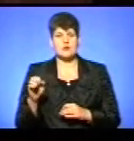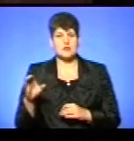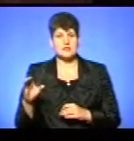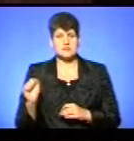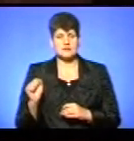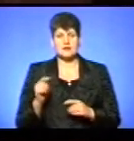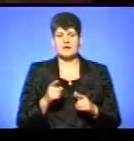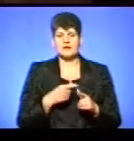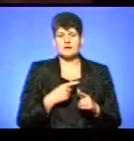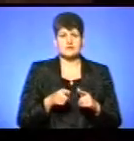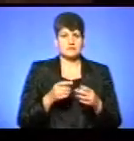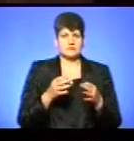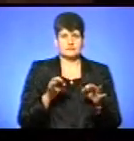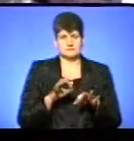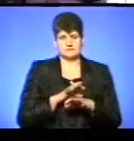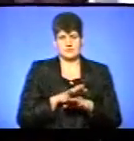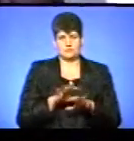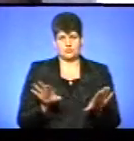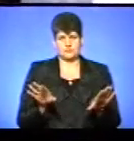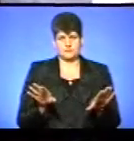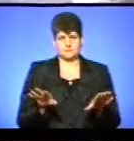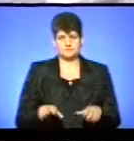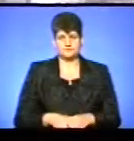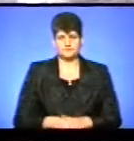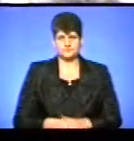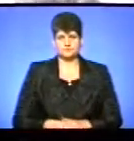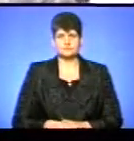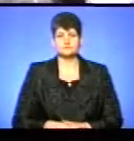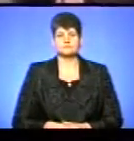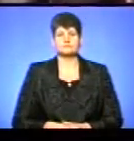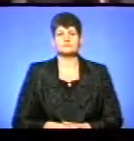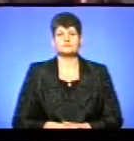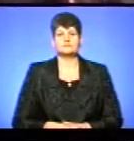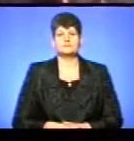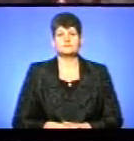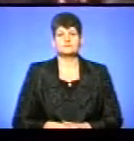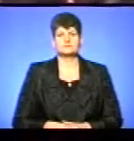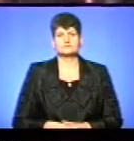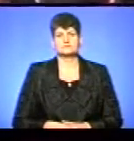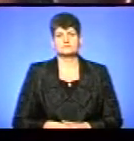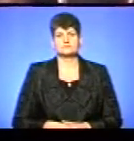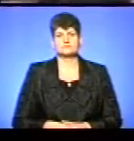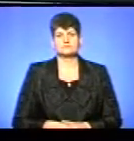ні автокефалії не було б. Богдан Баденчук, Андрій Бодак. Новини.